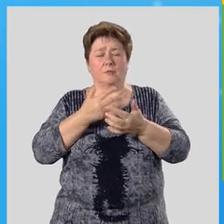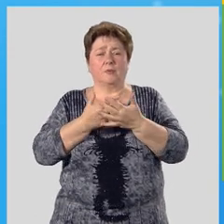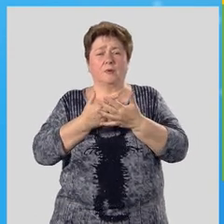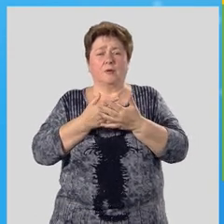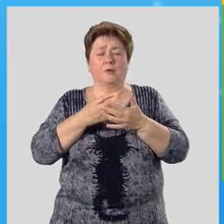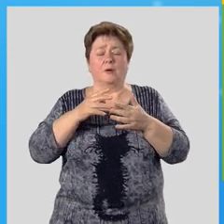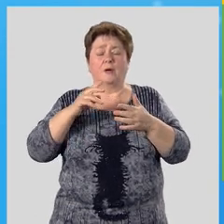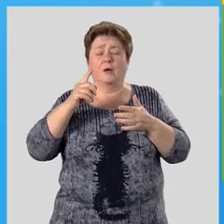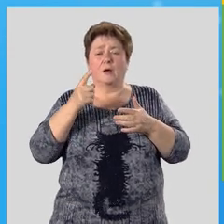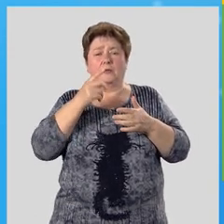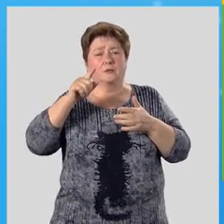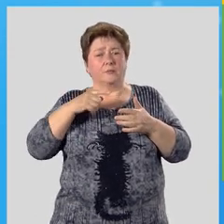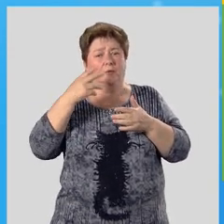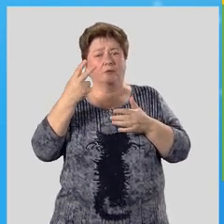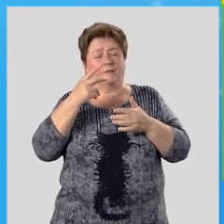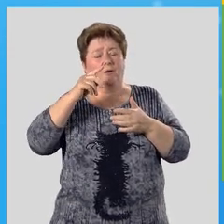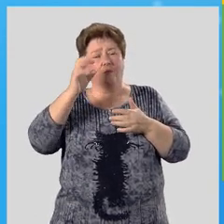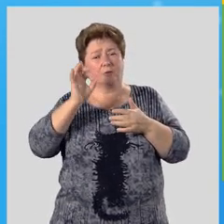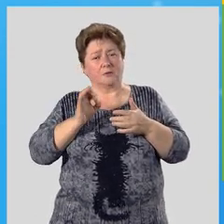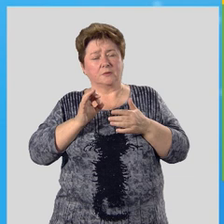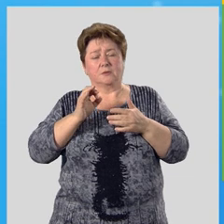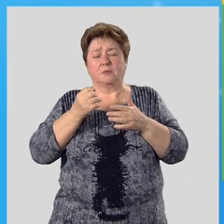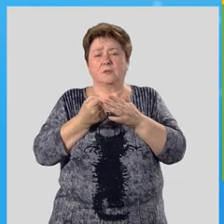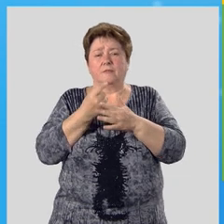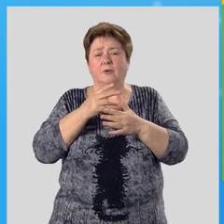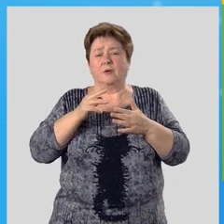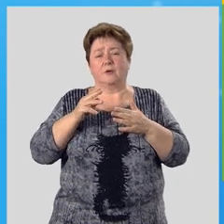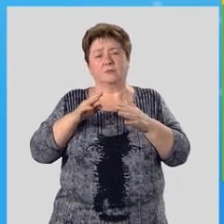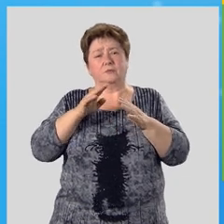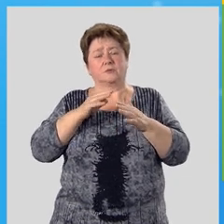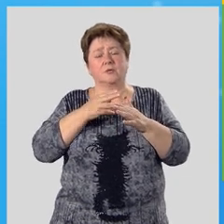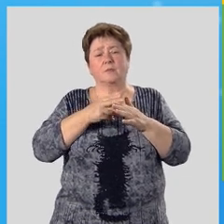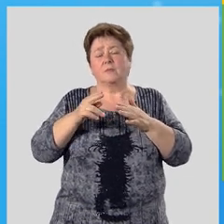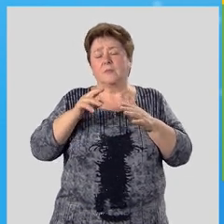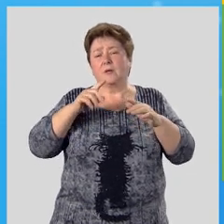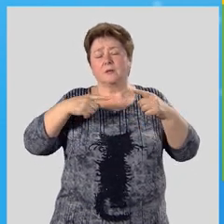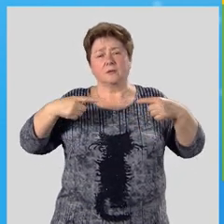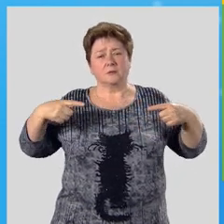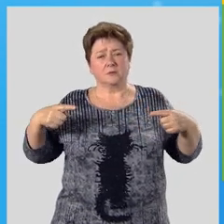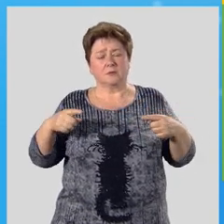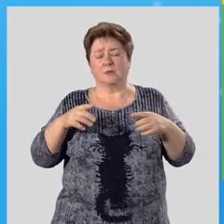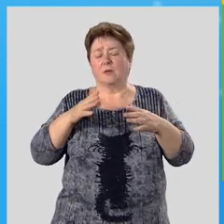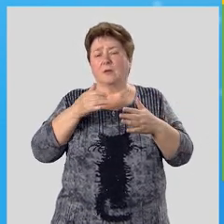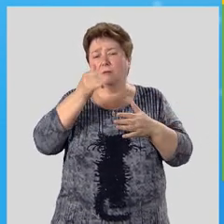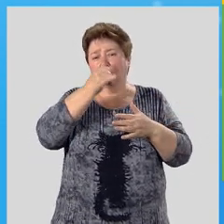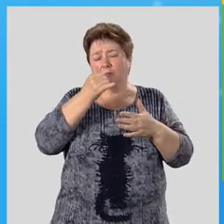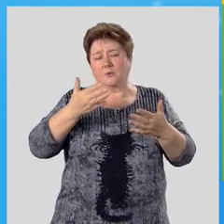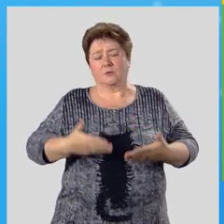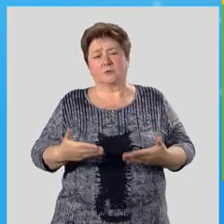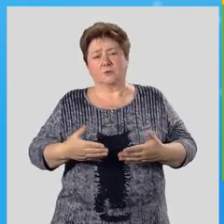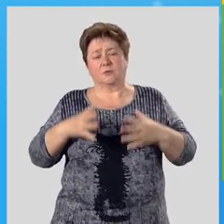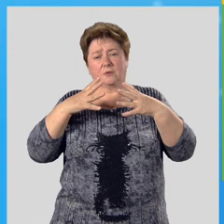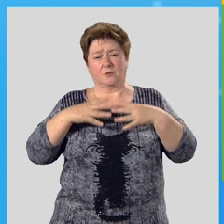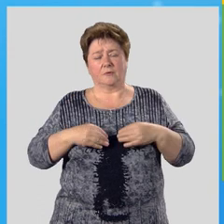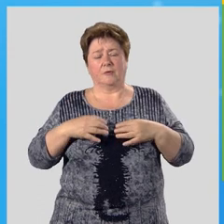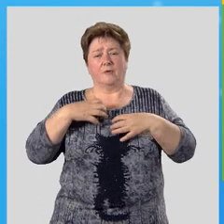примерно 1,5-2%, являются безразличными, то есть не имеющими для жизнедеятельности